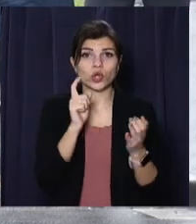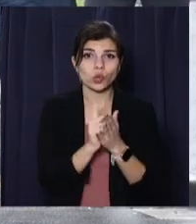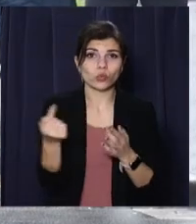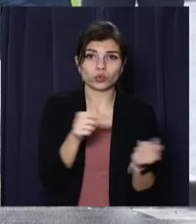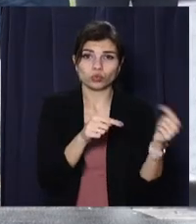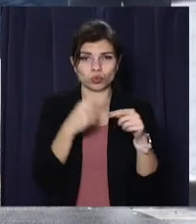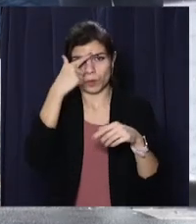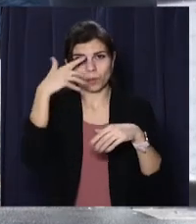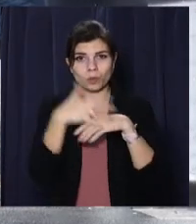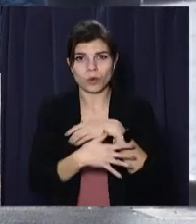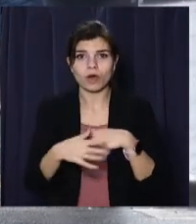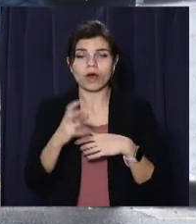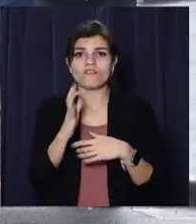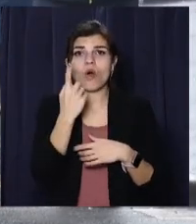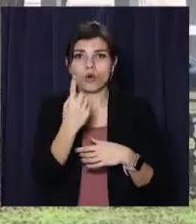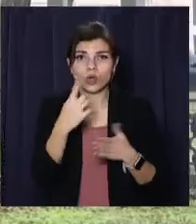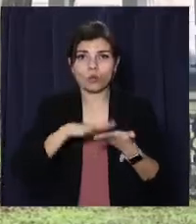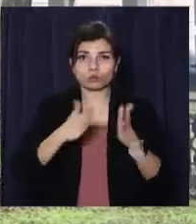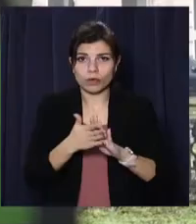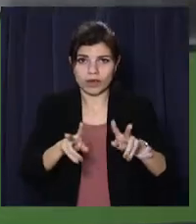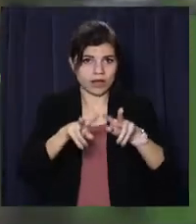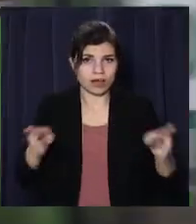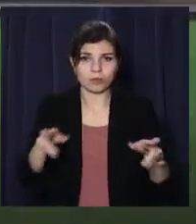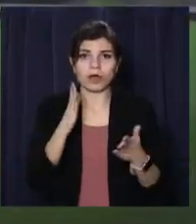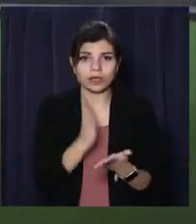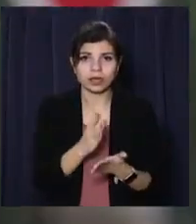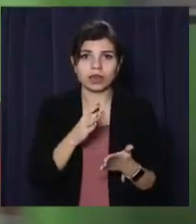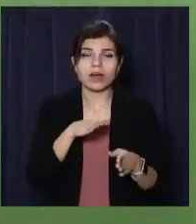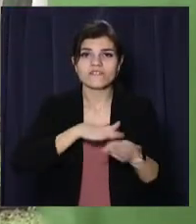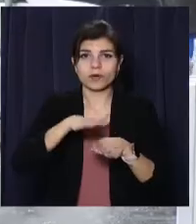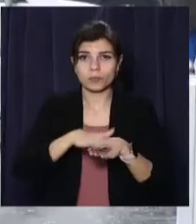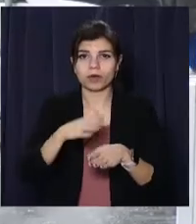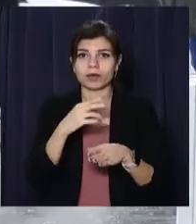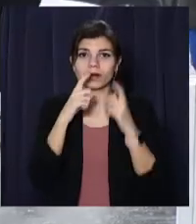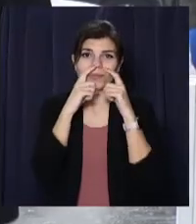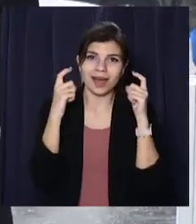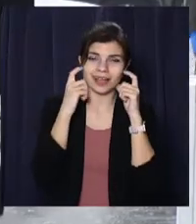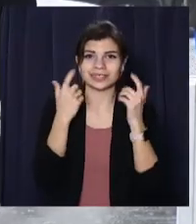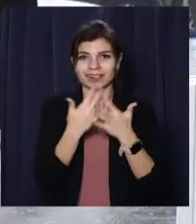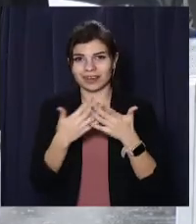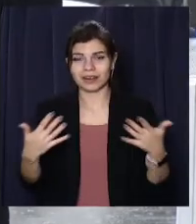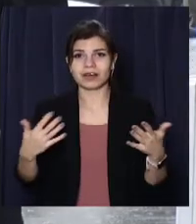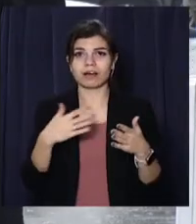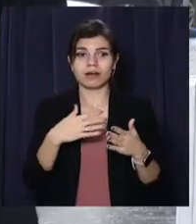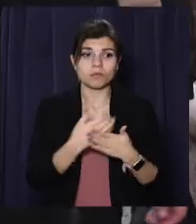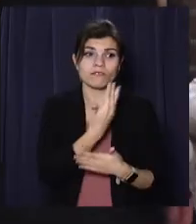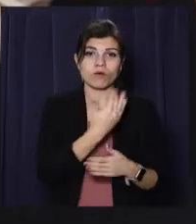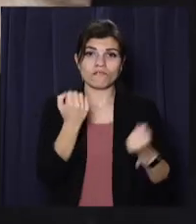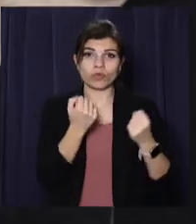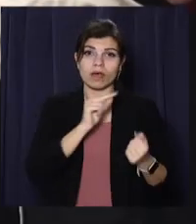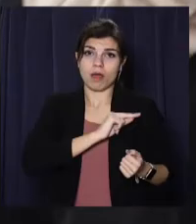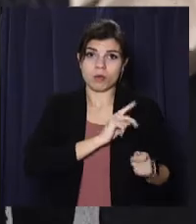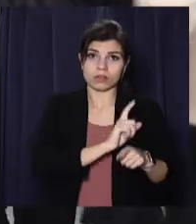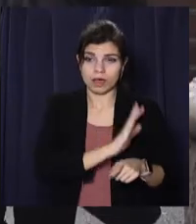зрозуміти, вони в одному човні, в одних умовах. Обидва мають виконувати карантинні вимоги. Олександр Тушенко, Володимир Туркулець, Василь Самовар, Open